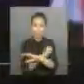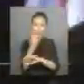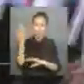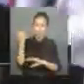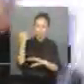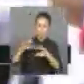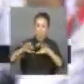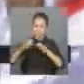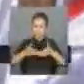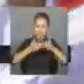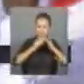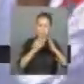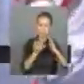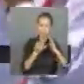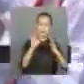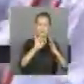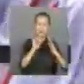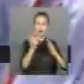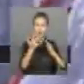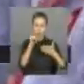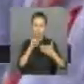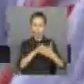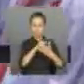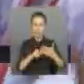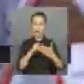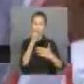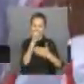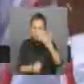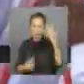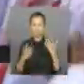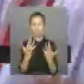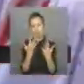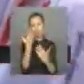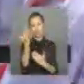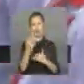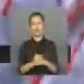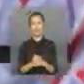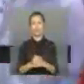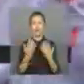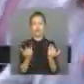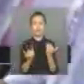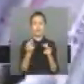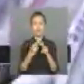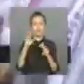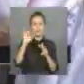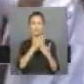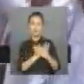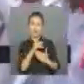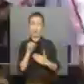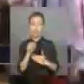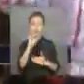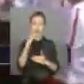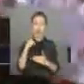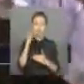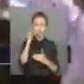บาลแต่ย้ำให้รอผลการเลือกตั้งก่อนนะคะเช่นเดียวกับพรรคเพื่อไทยซึ่งนางสาวยิ่งลักษณ์ชินวัตรได้ลงพื้นที่หาเสียงที่จังหวัด